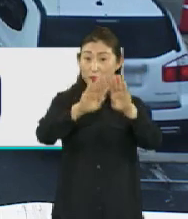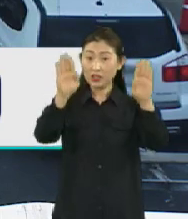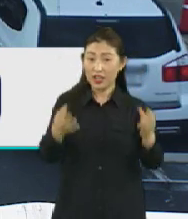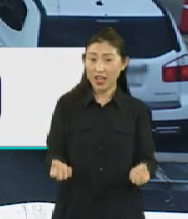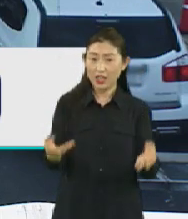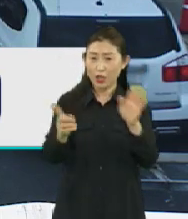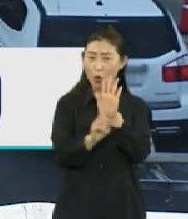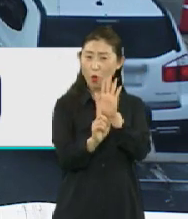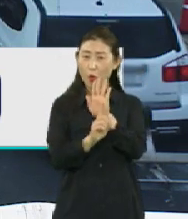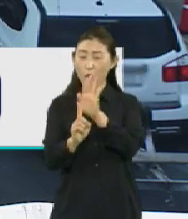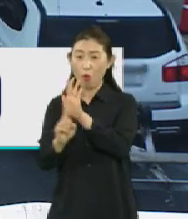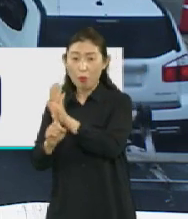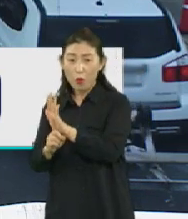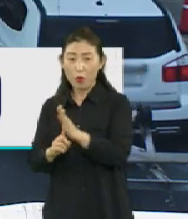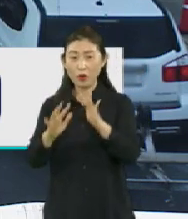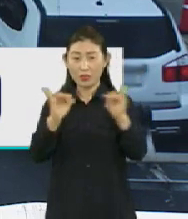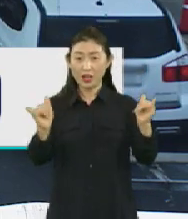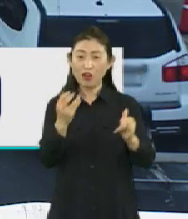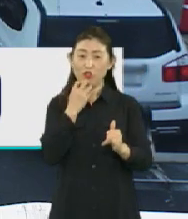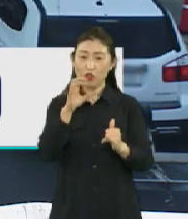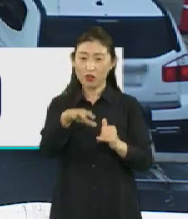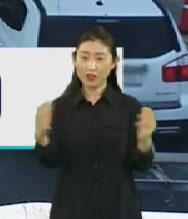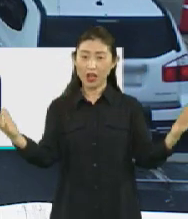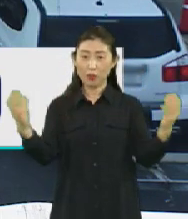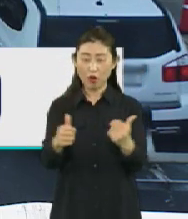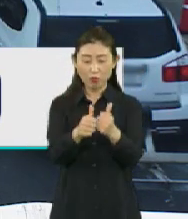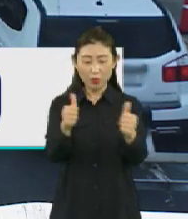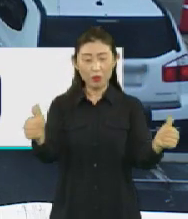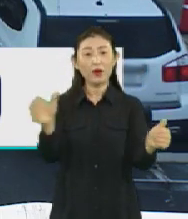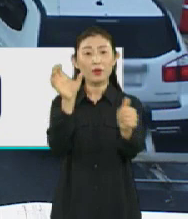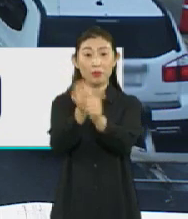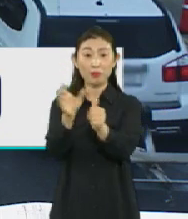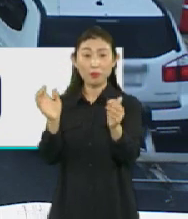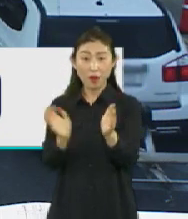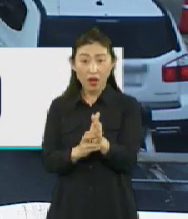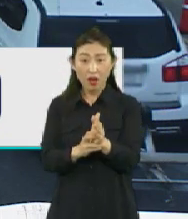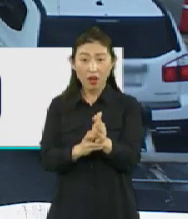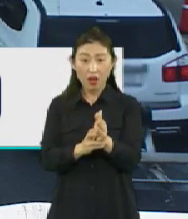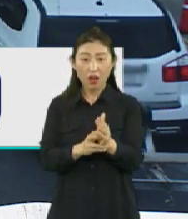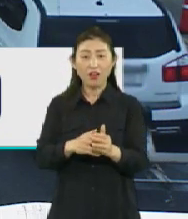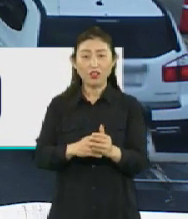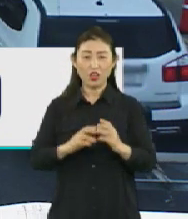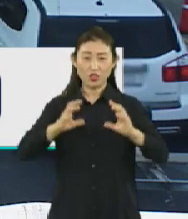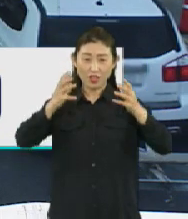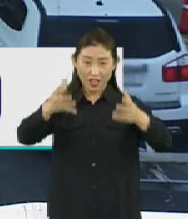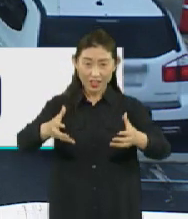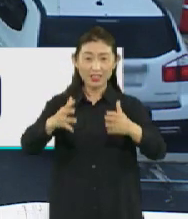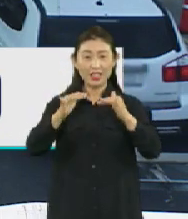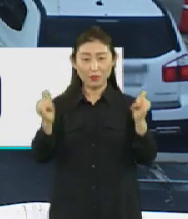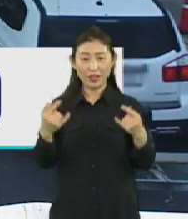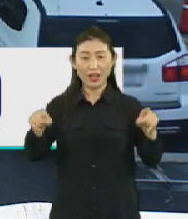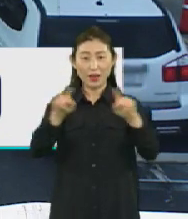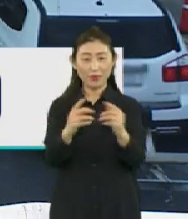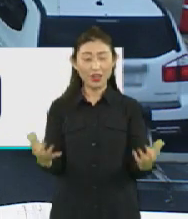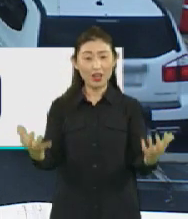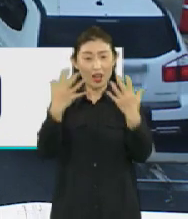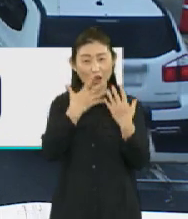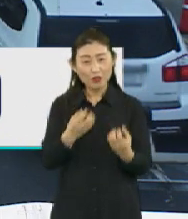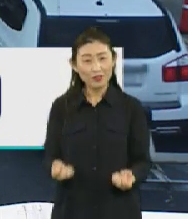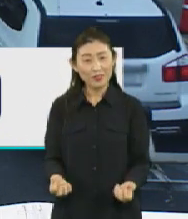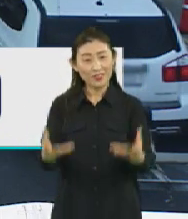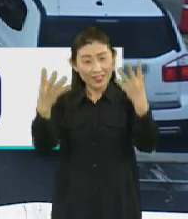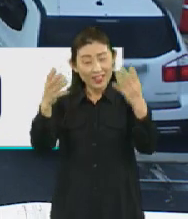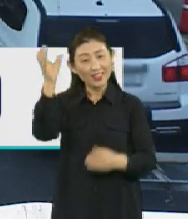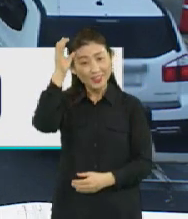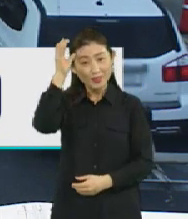행사를 널리 알리게 될 홍보대사 위촉식이 서울에서 열렸는데 외국인은 물론 온 국민이 함께 즐기는 축제장이